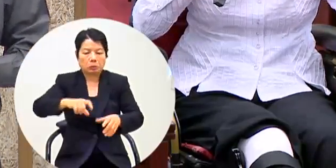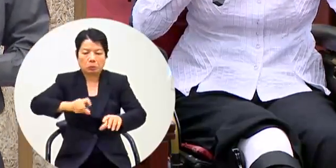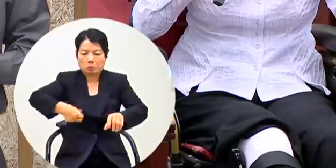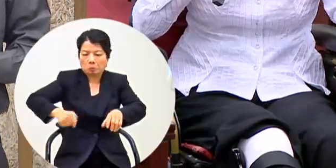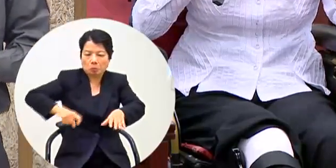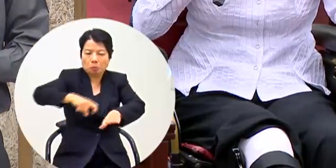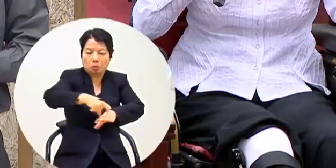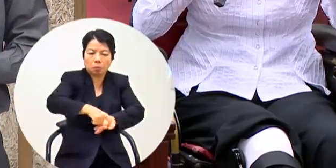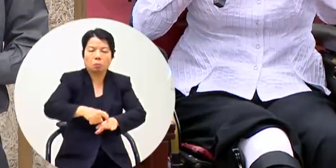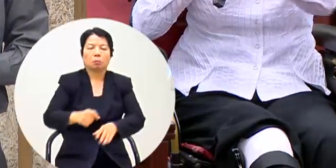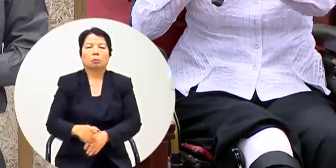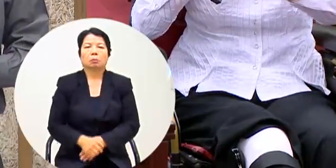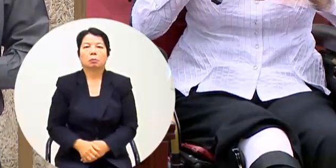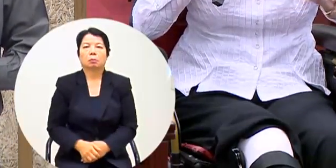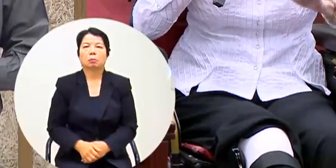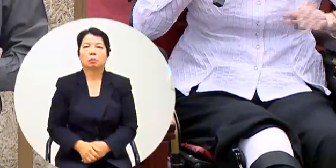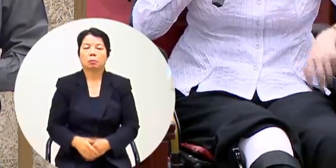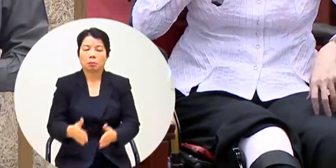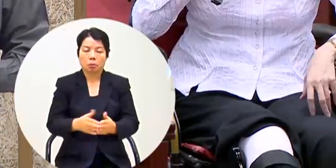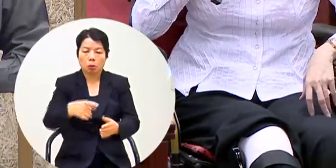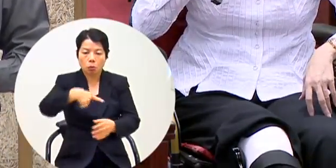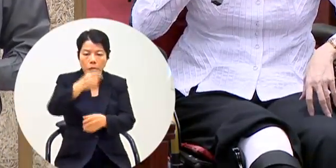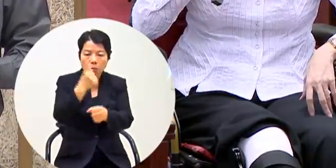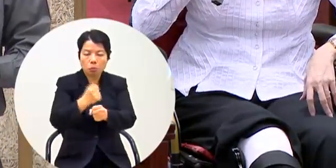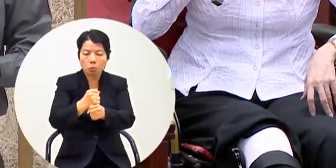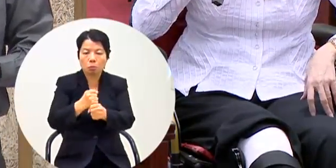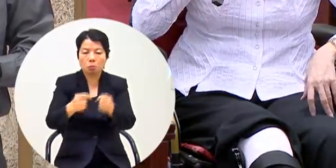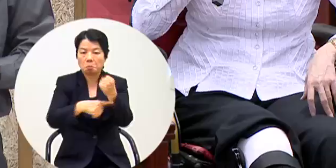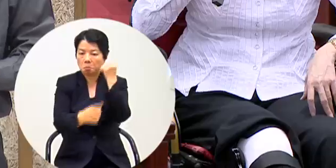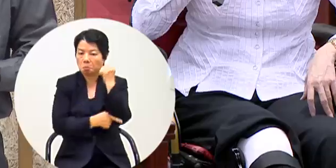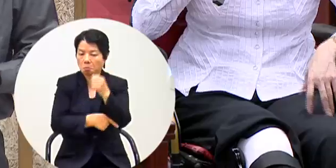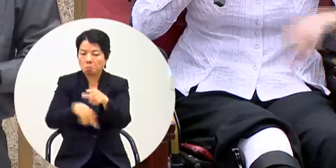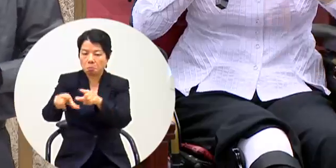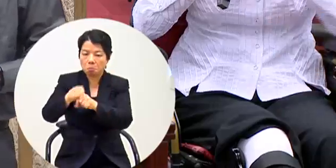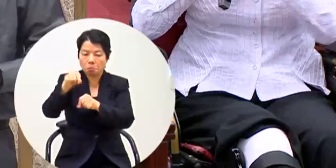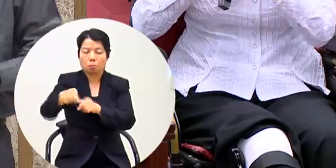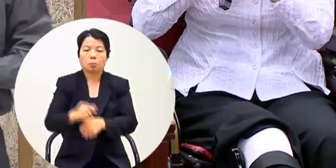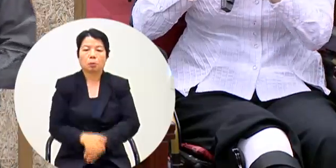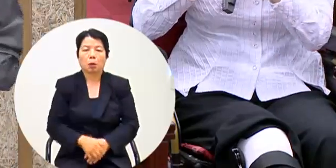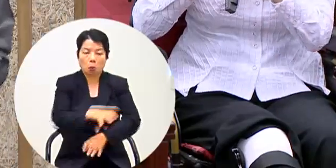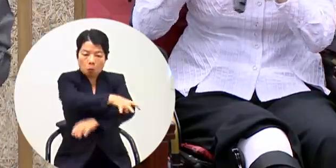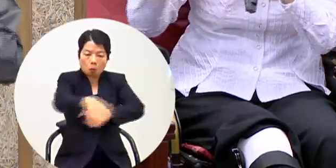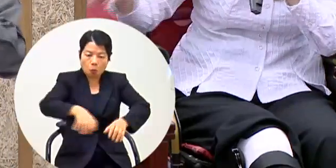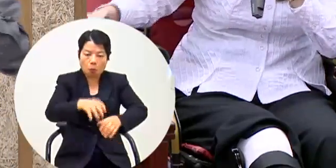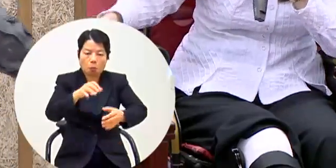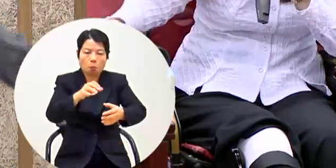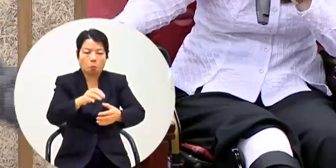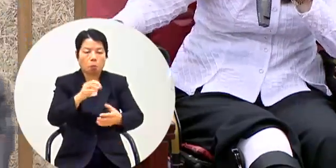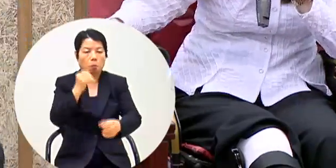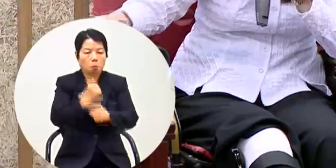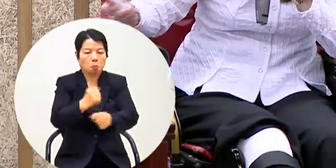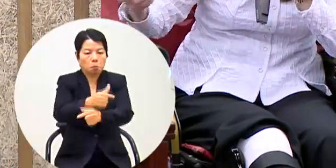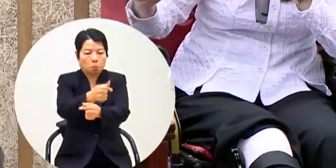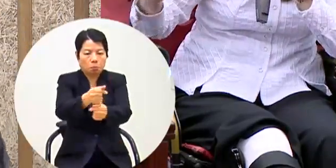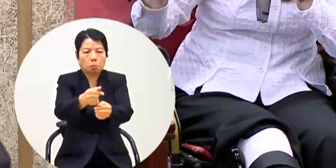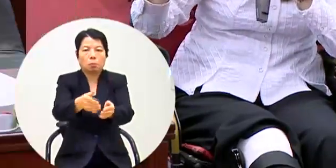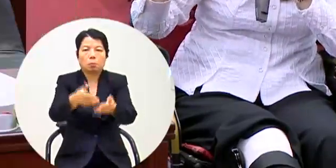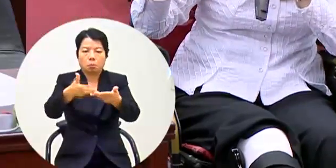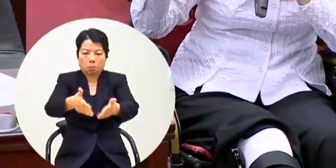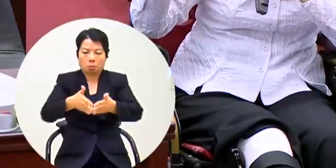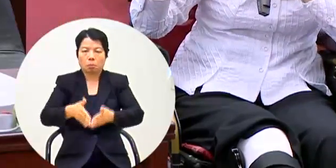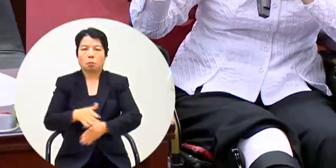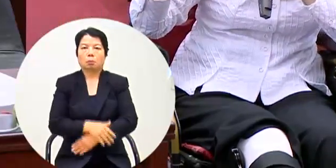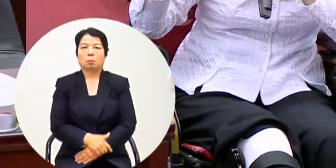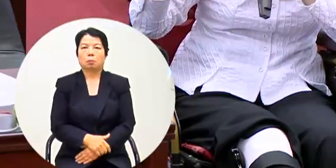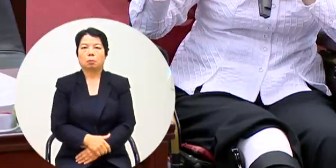执行执法的问题，一个是我们友善空间要先做好的问题。 好， 处长你请坐。谢谢。我想这个身心障